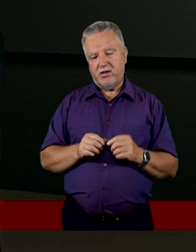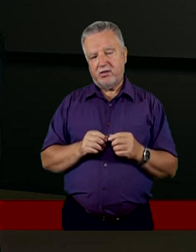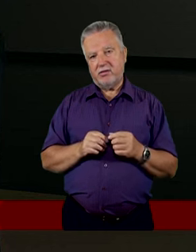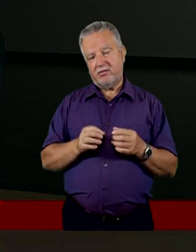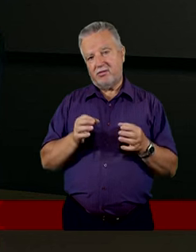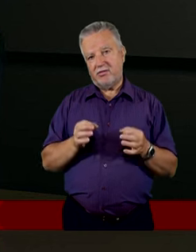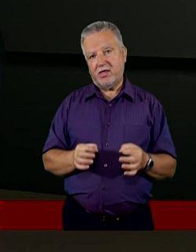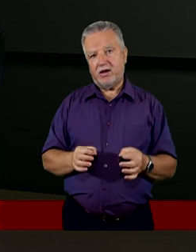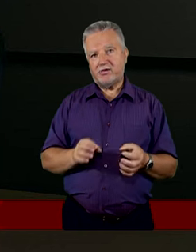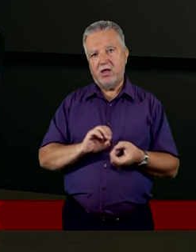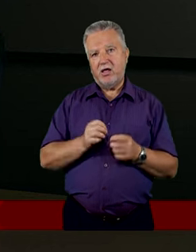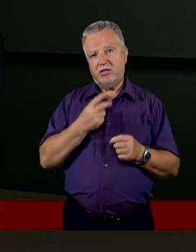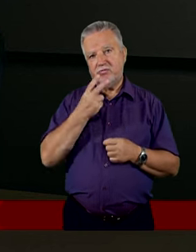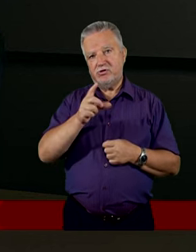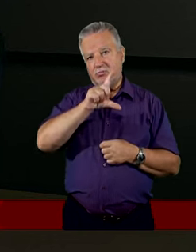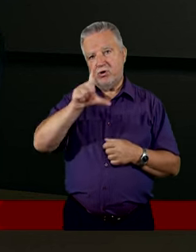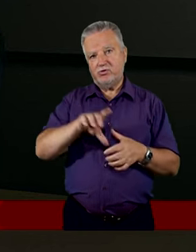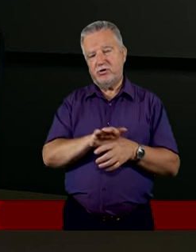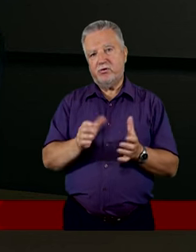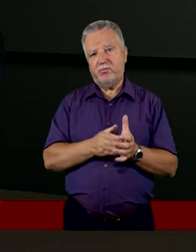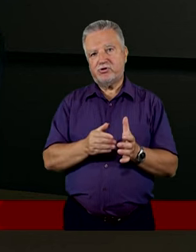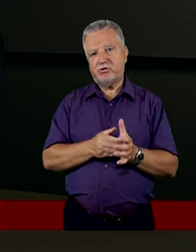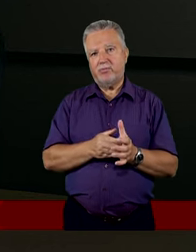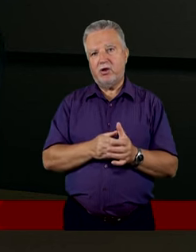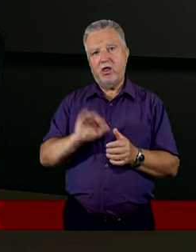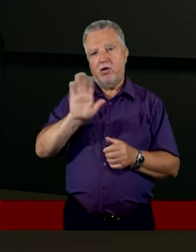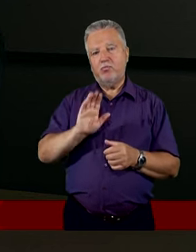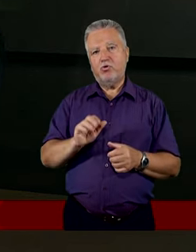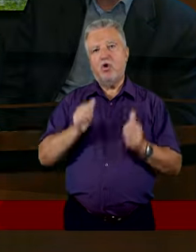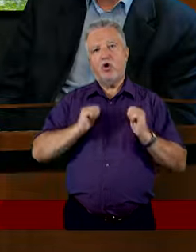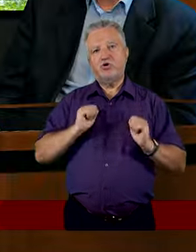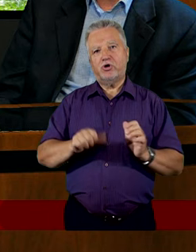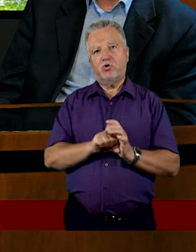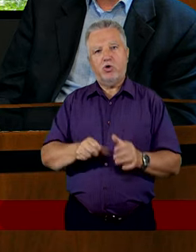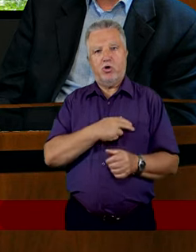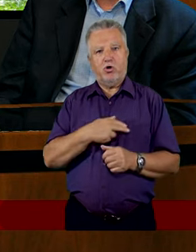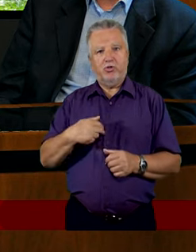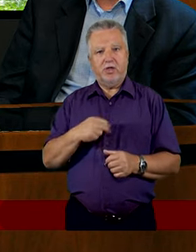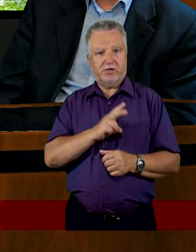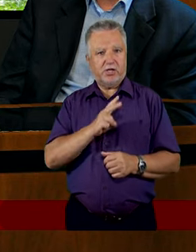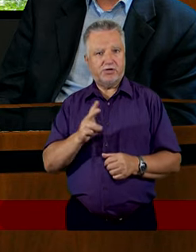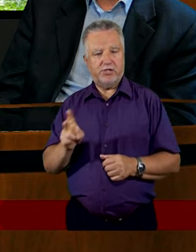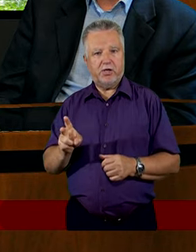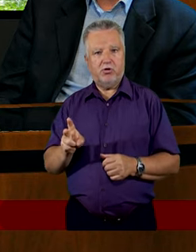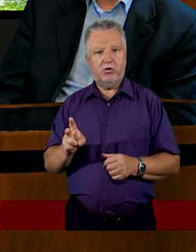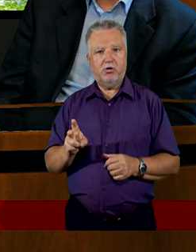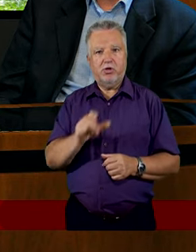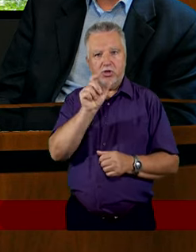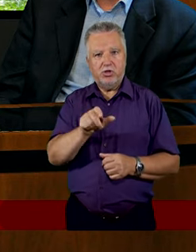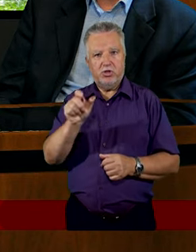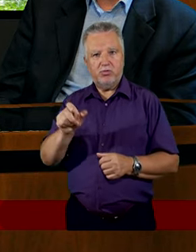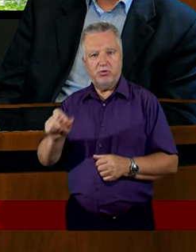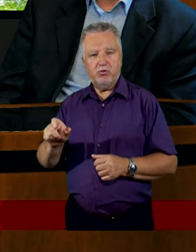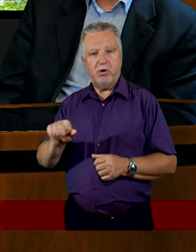póki co, gdy widzimy ludzi w potrzebie, Bóg oczekuje czegoś od nas, od każdego